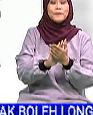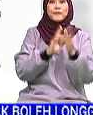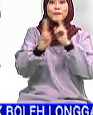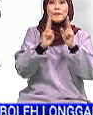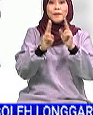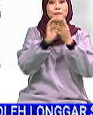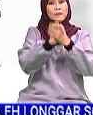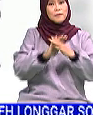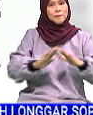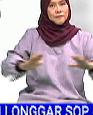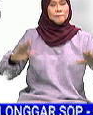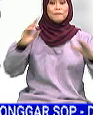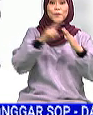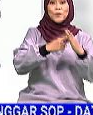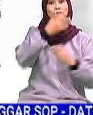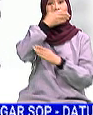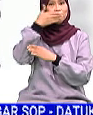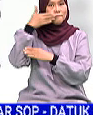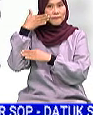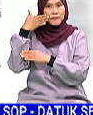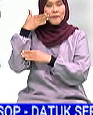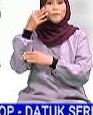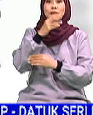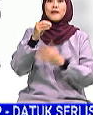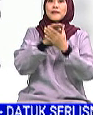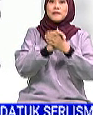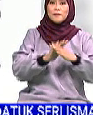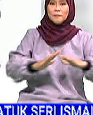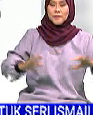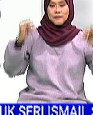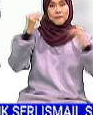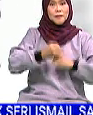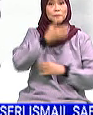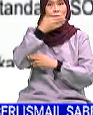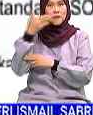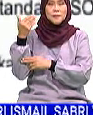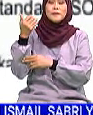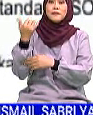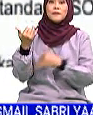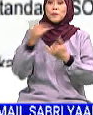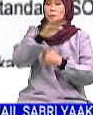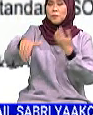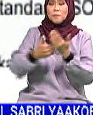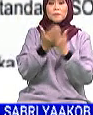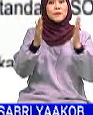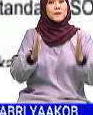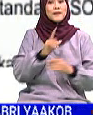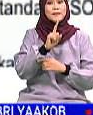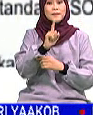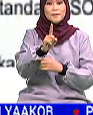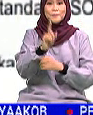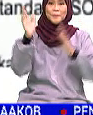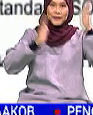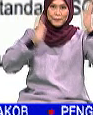ucapan selamat menyambut Romadhon al-mubarok dan selamat menunaikan ibadah puasa kepada seluruh umat Islam di